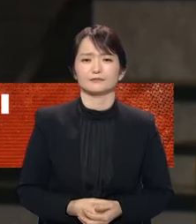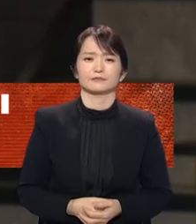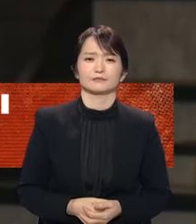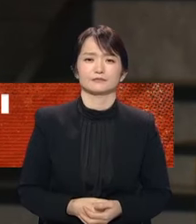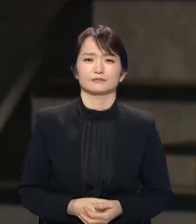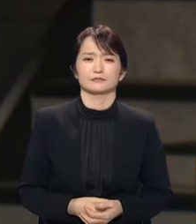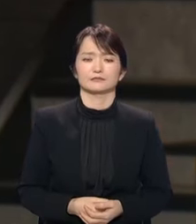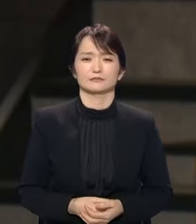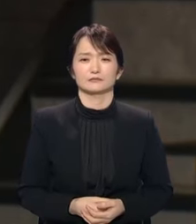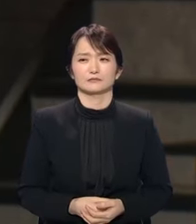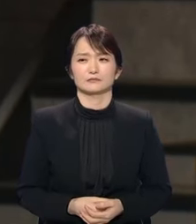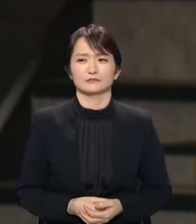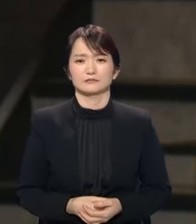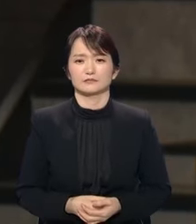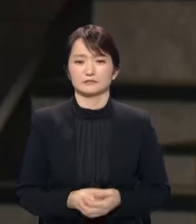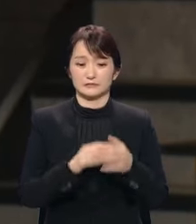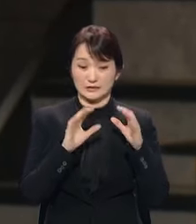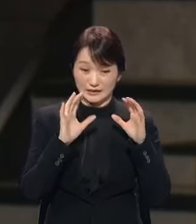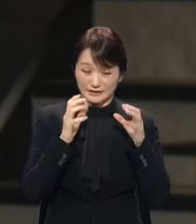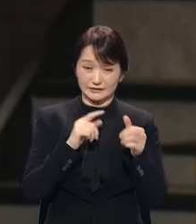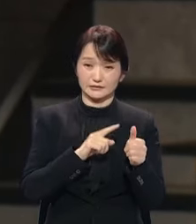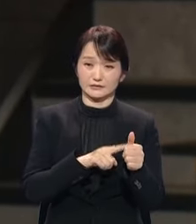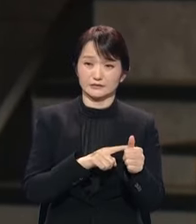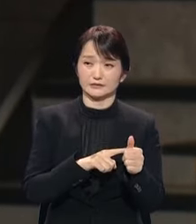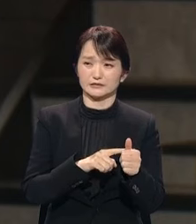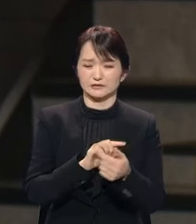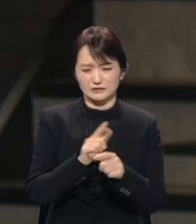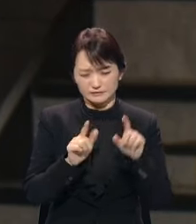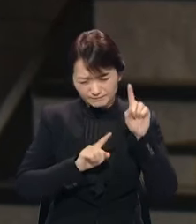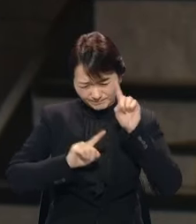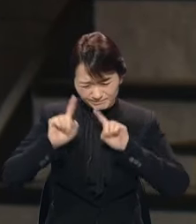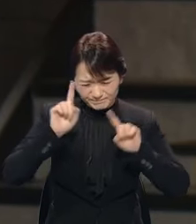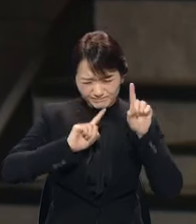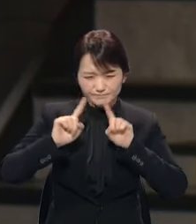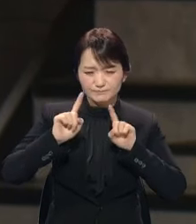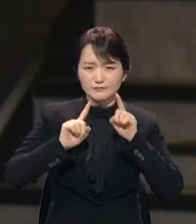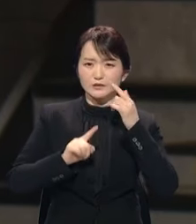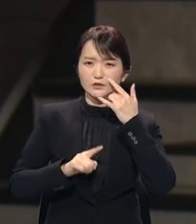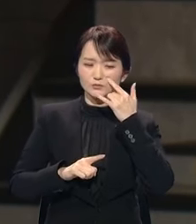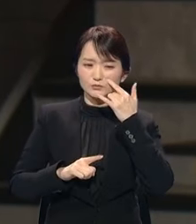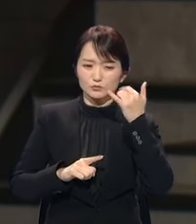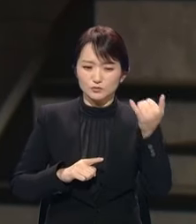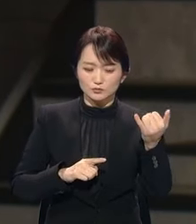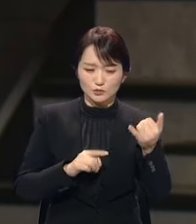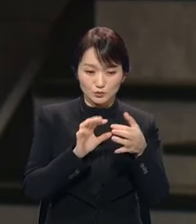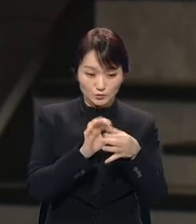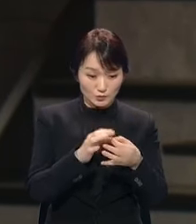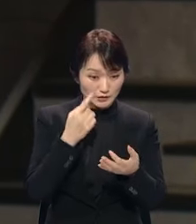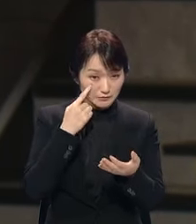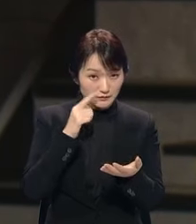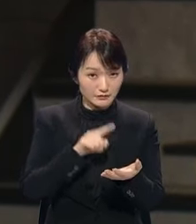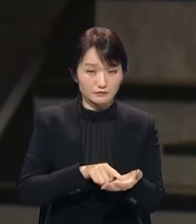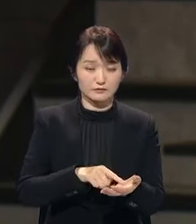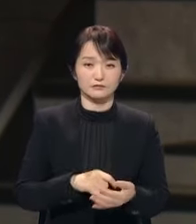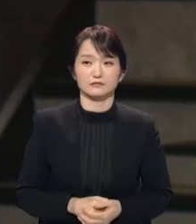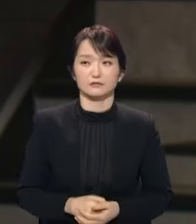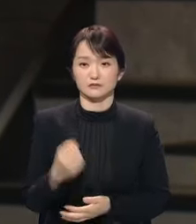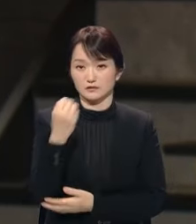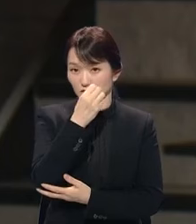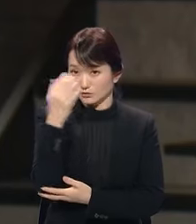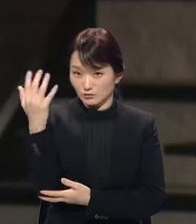이제 아이들이 결국은 이 여러 가지 어떤 상처 같은 것이 부모에 의해서 발각이 되고 난 이후에 이것이 이제 언론